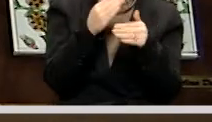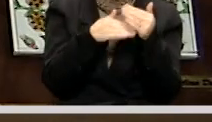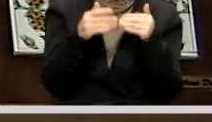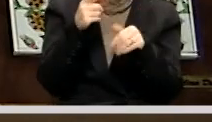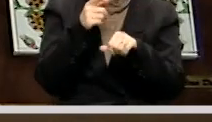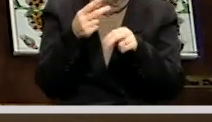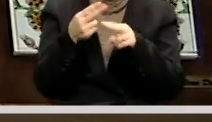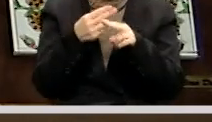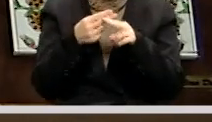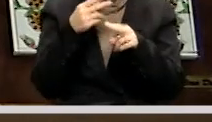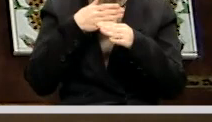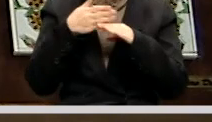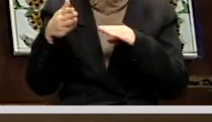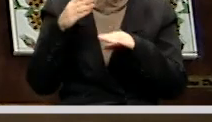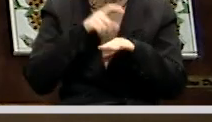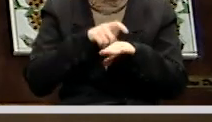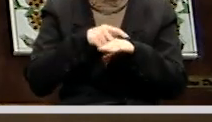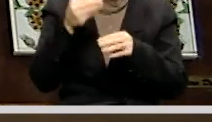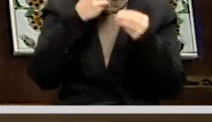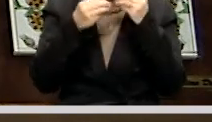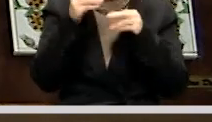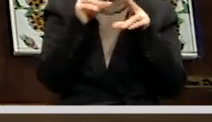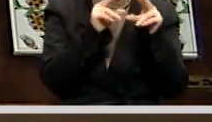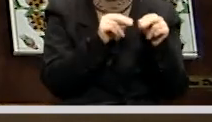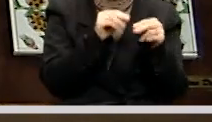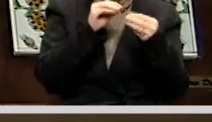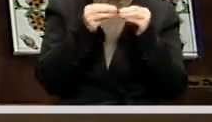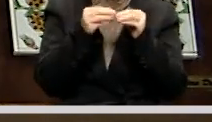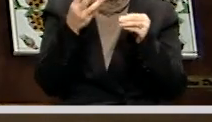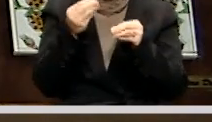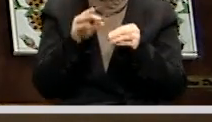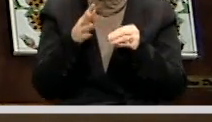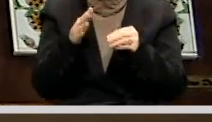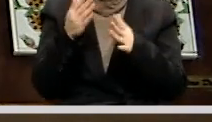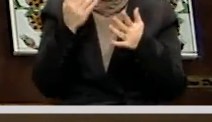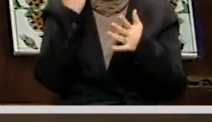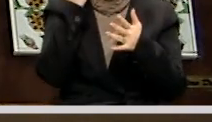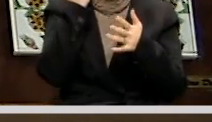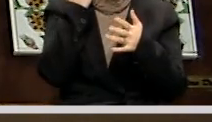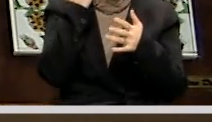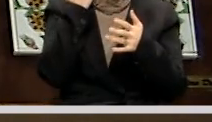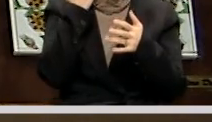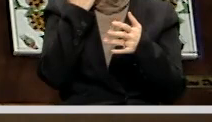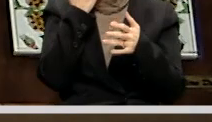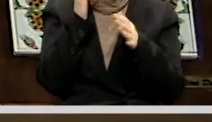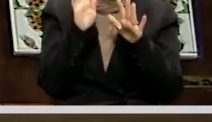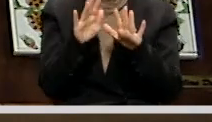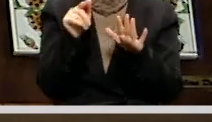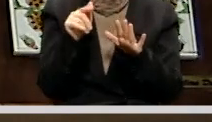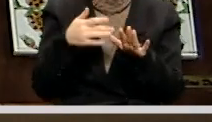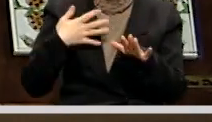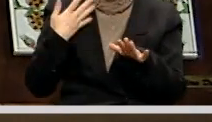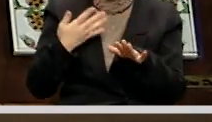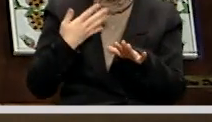geç saatlerde yersek uykuda sıkıntı çıkarabilir, uykuya dalmamızı geciktirebilir, kalitemizi düşürebilir uykumuzun ve benzeri gibi ama ben şunu merak